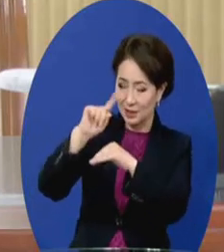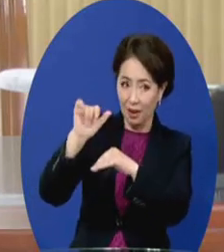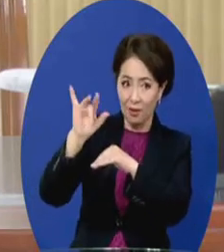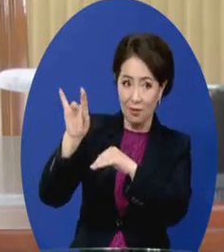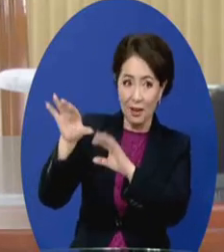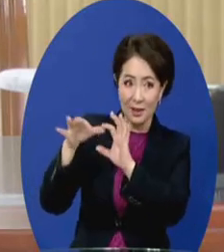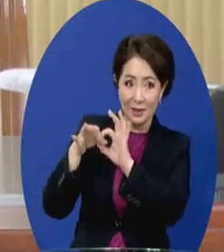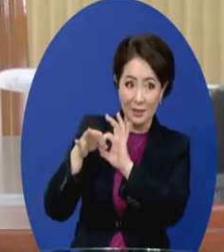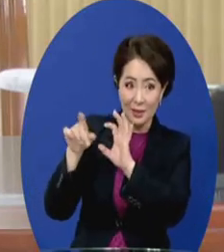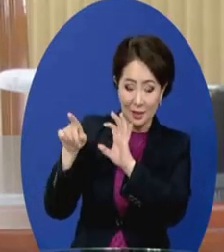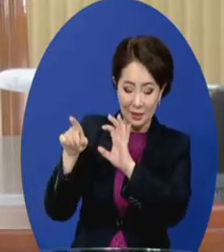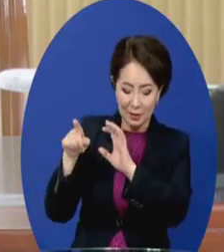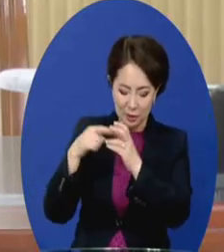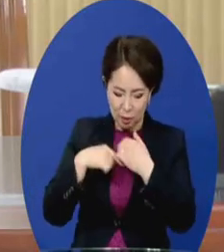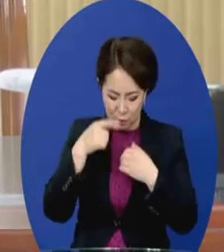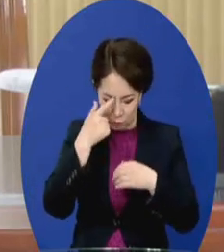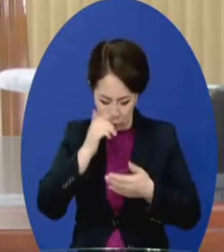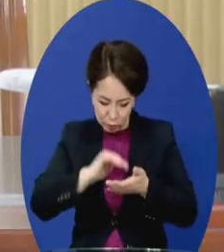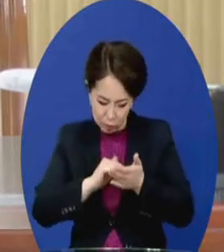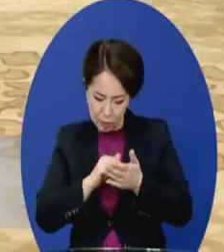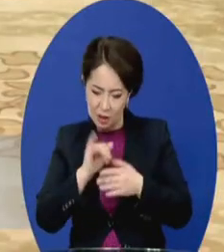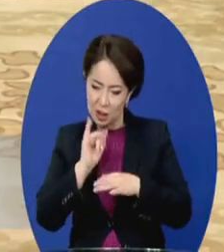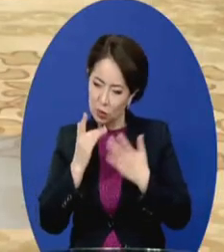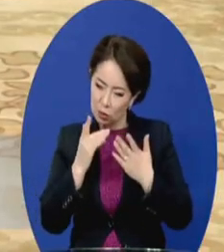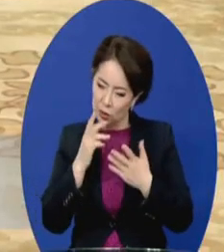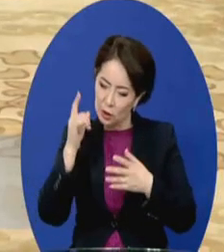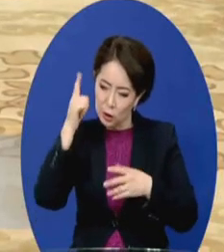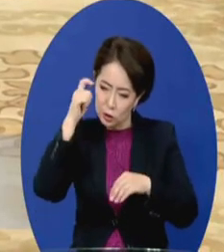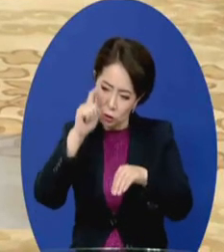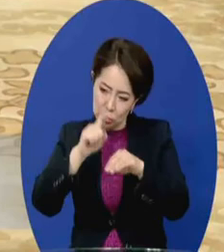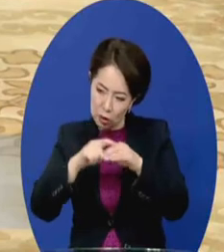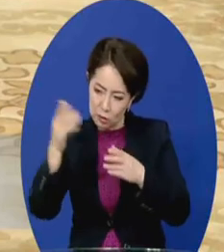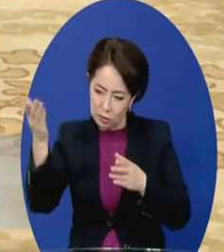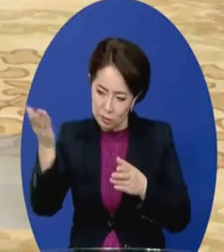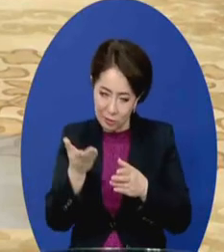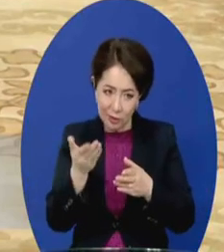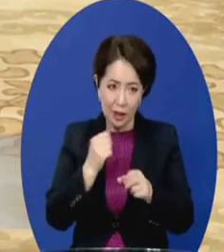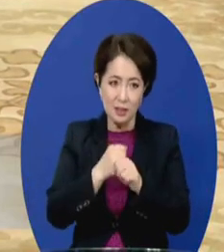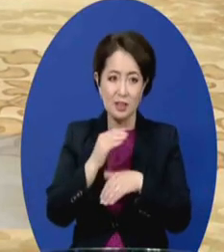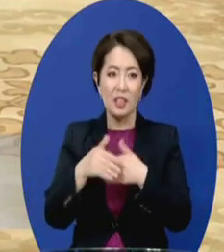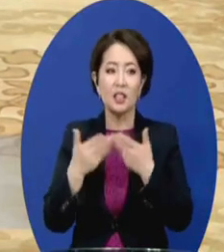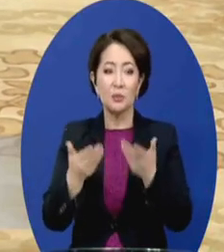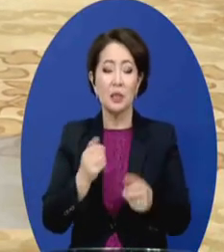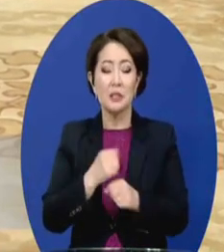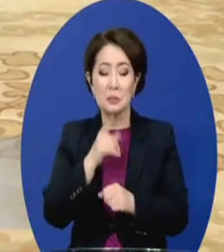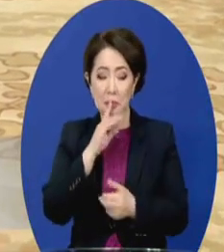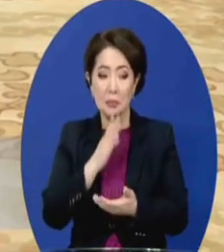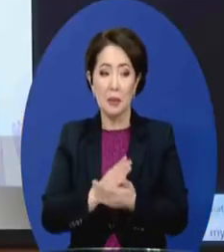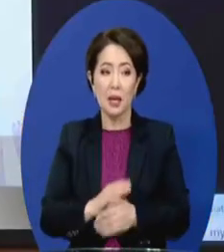хөгжлийн бодлого төлөвлөлтийн чиглэлээр улсын хурлаас ойр үед хэрэгжүүлэх зорилтыг дэвшүүлэн ажиллах харуулж байна.